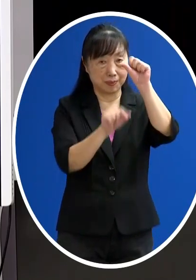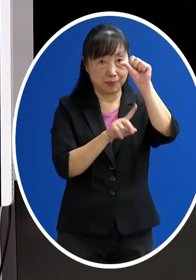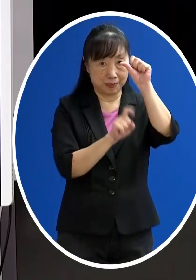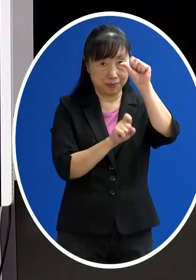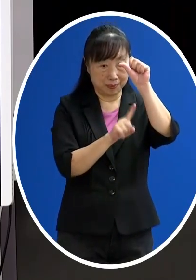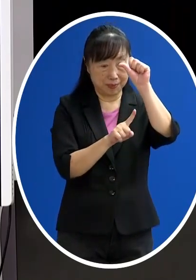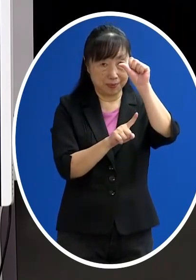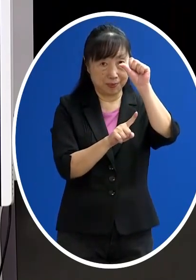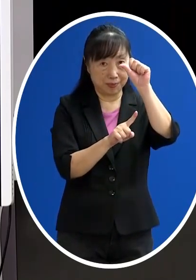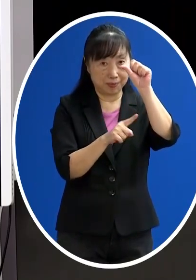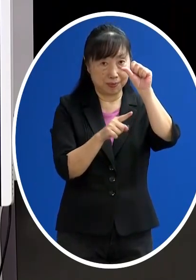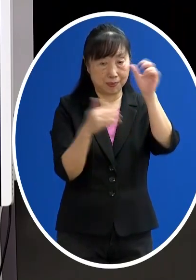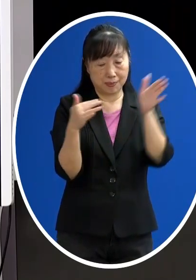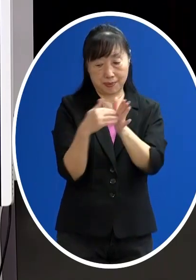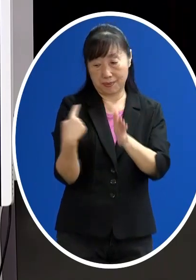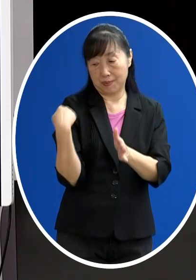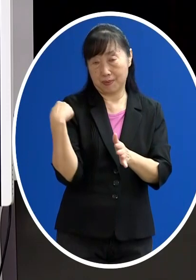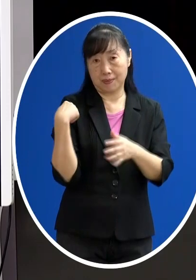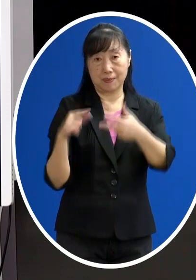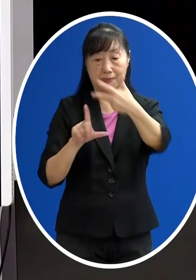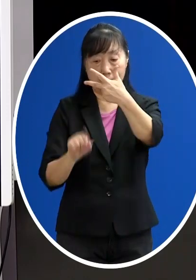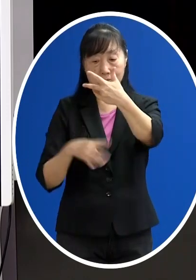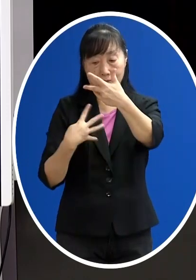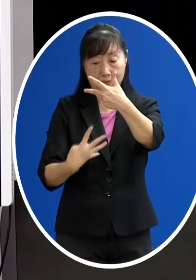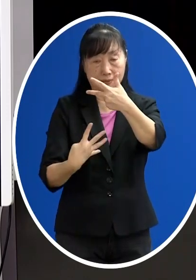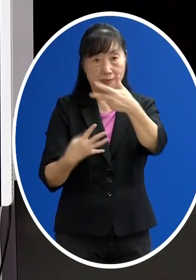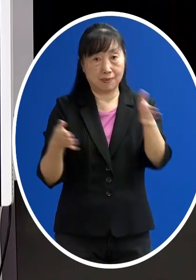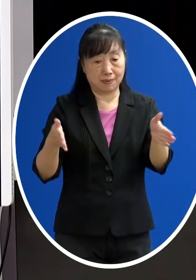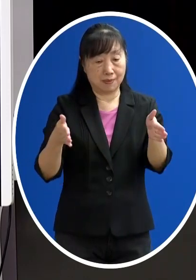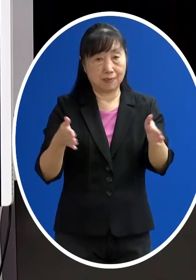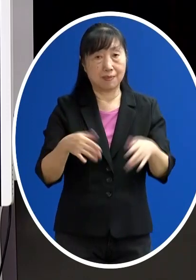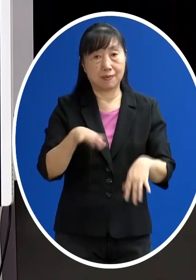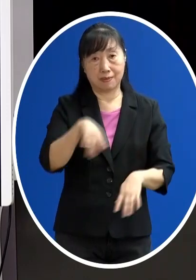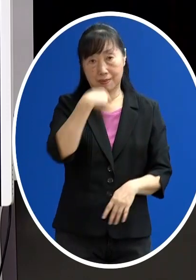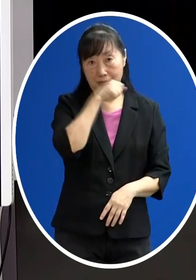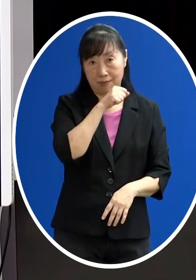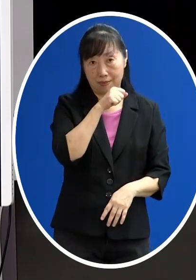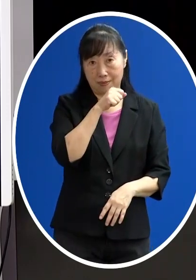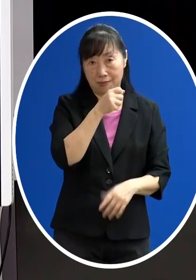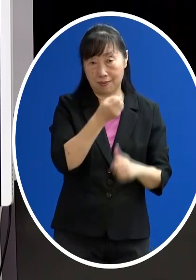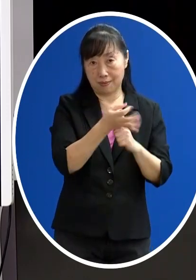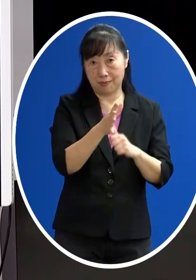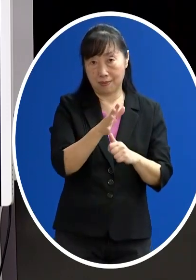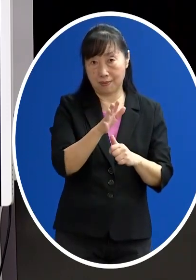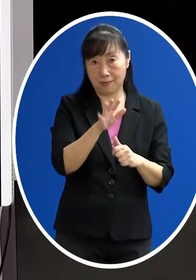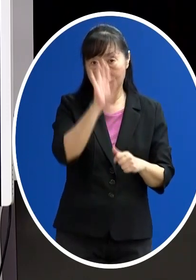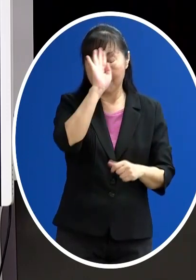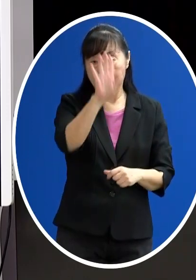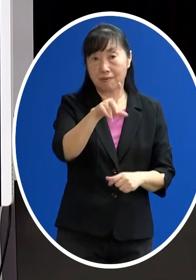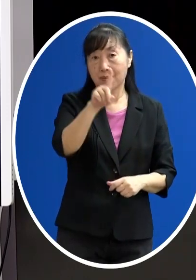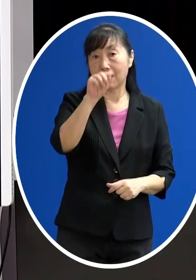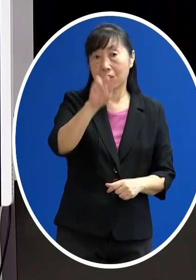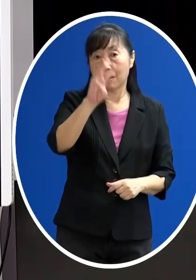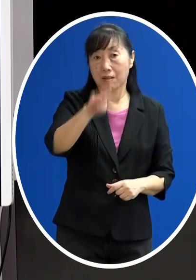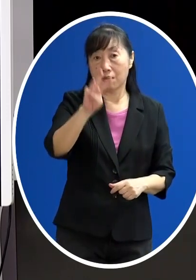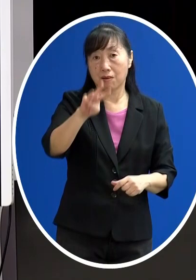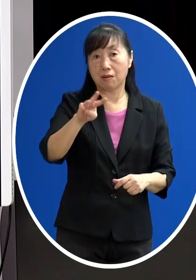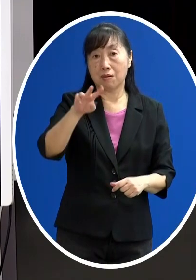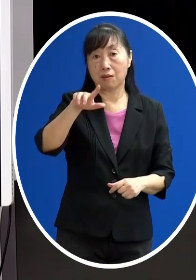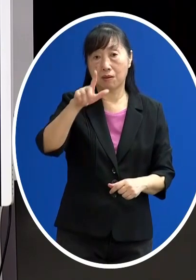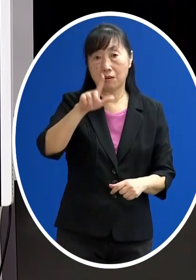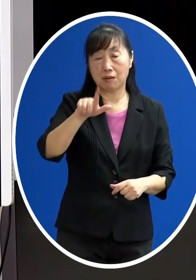5月11号到昨天哈7月4号这当中，我们本土的确诊个案总共有13600多例